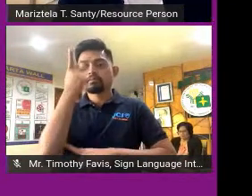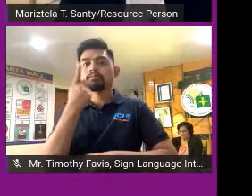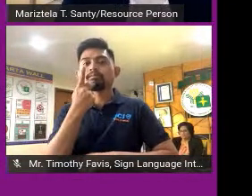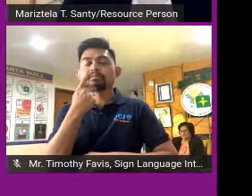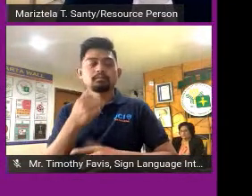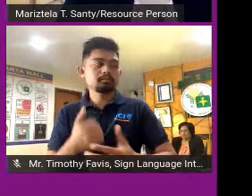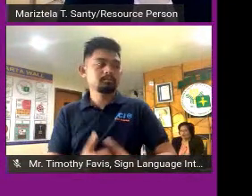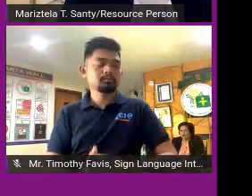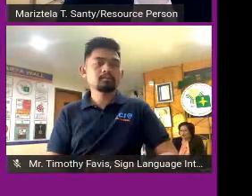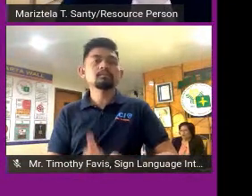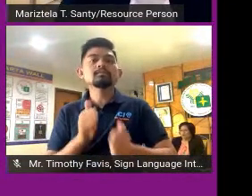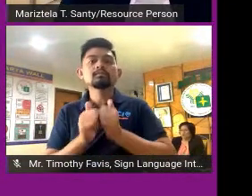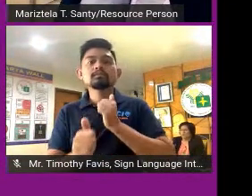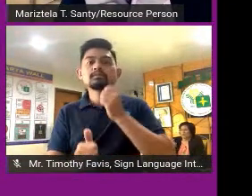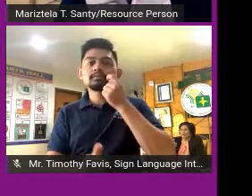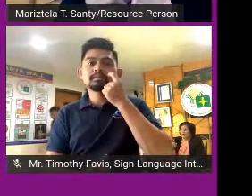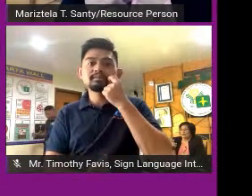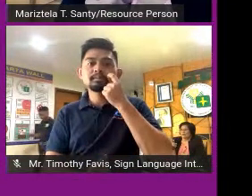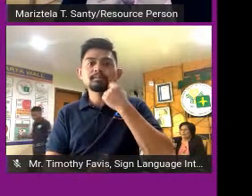po? So,